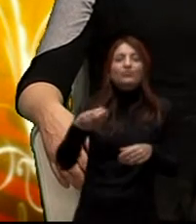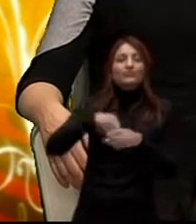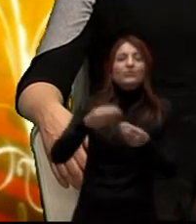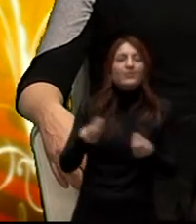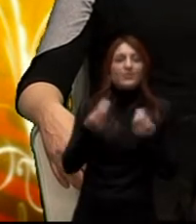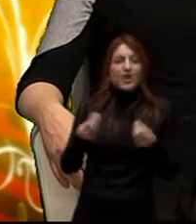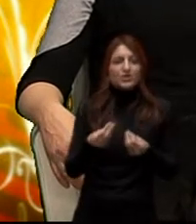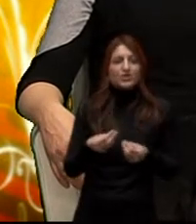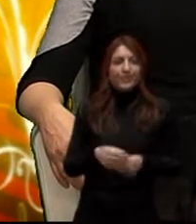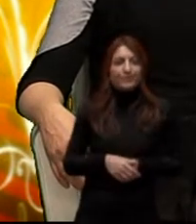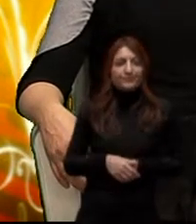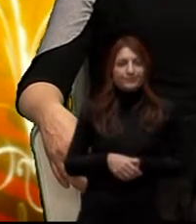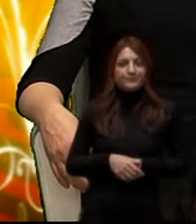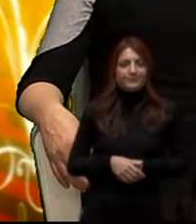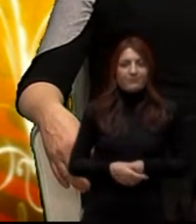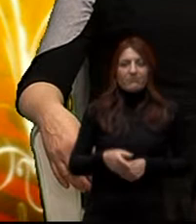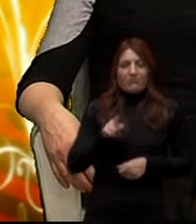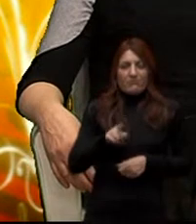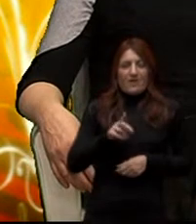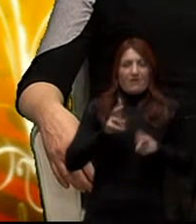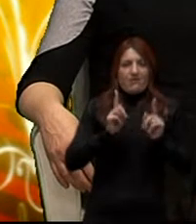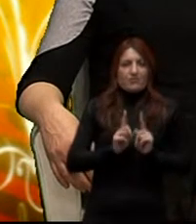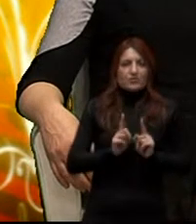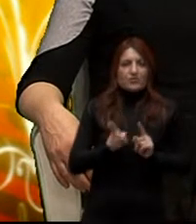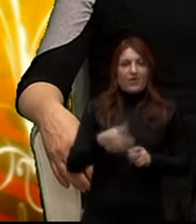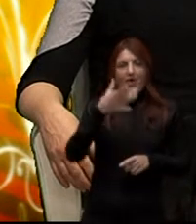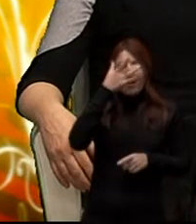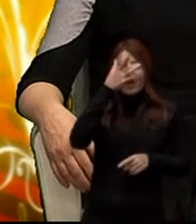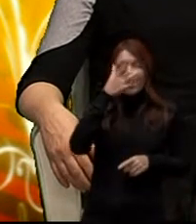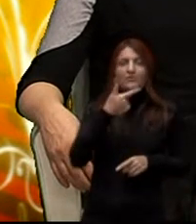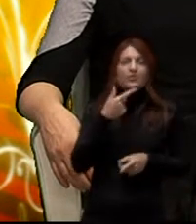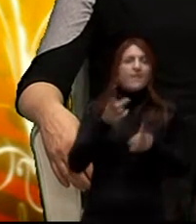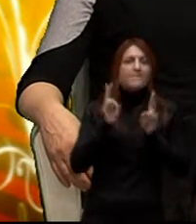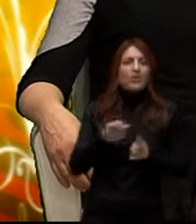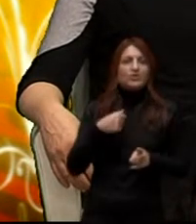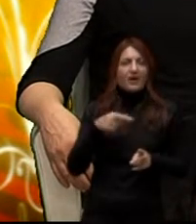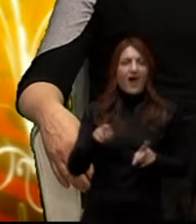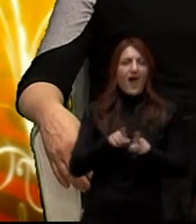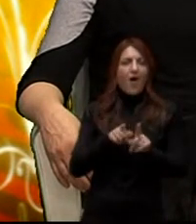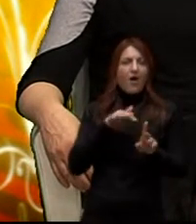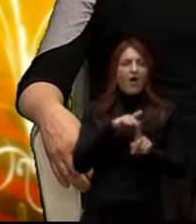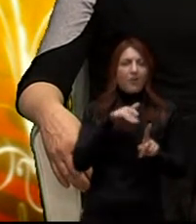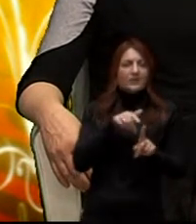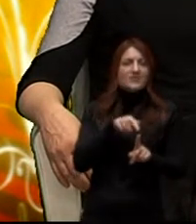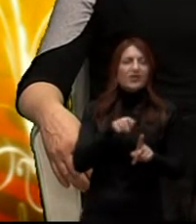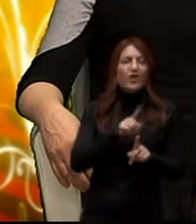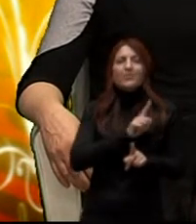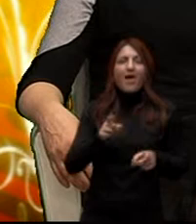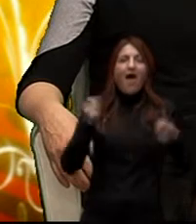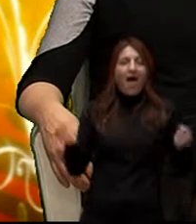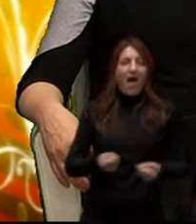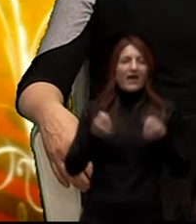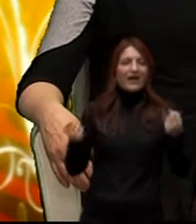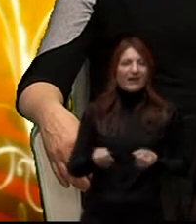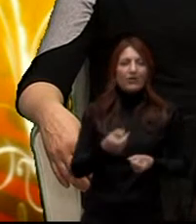rješavati. Postandard glavobolje koje su one na koje stvarno može se utjecati, to je ta neaktivnost. Jel? Onda osoba u